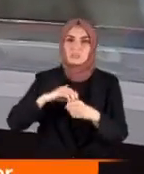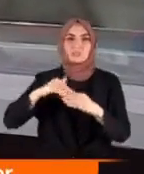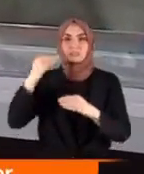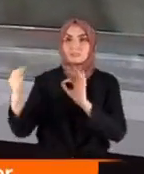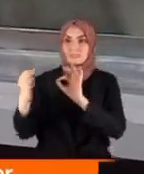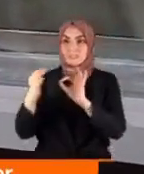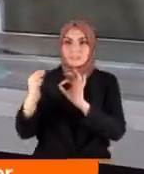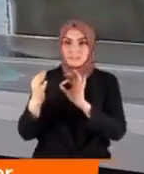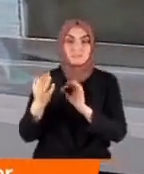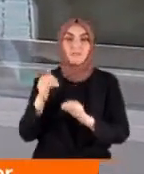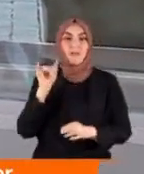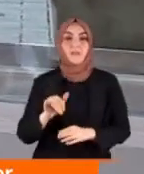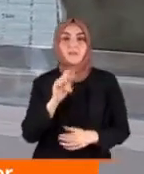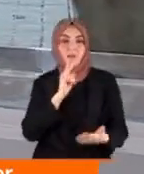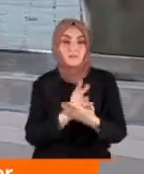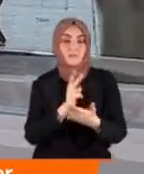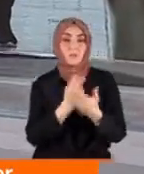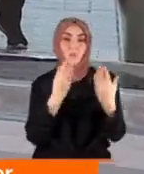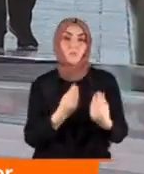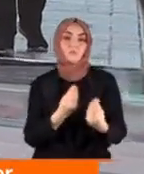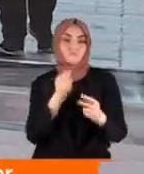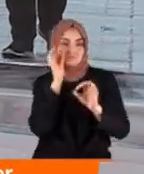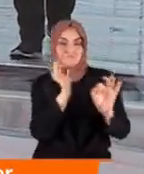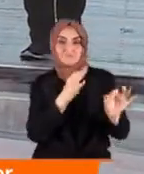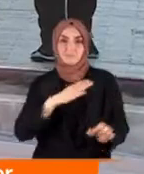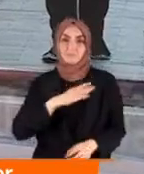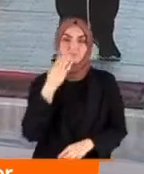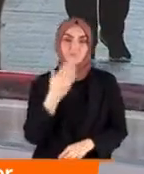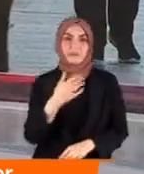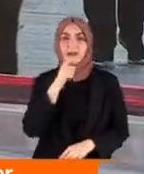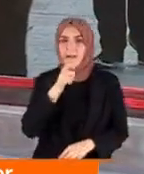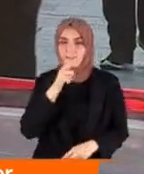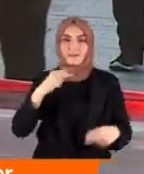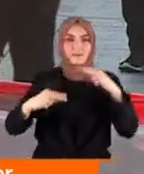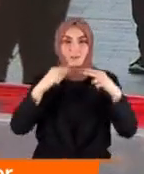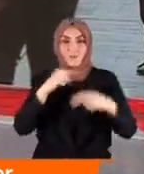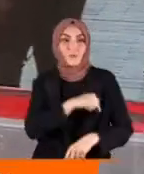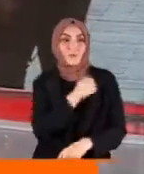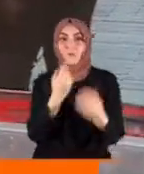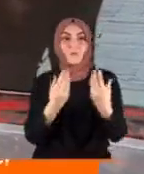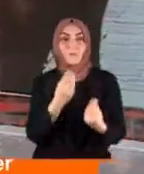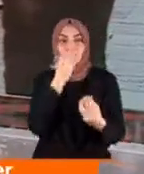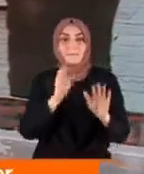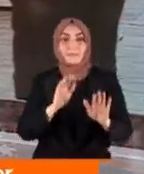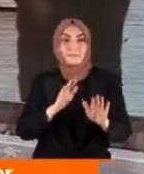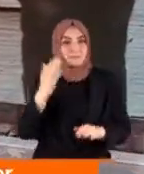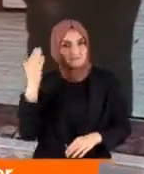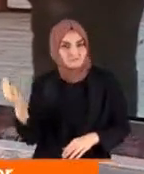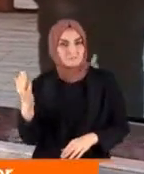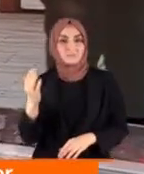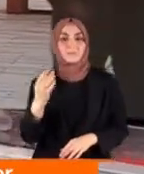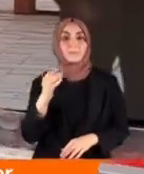toplantıdan çıkacak kararlara çevrildi. Özellikle kafe ve restoranların normalleşme beklentileri ve bilim kurulunun